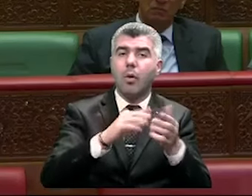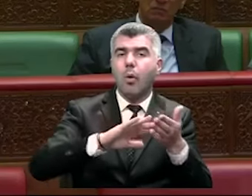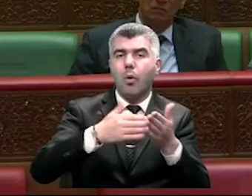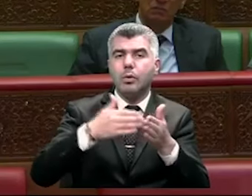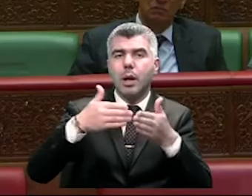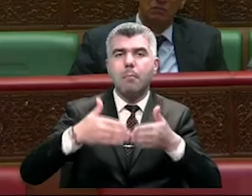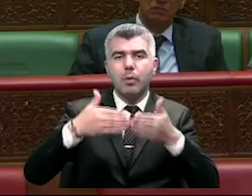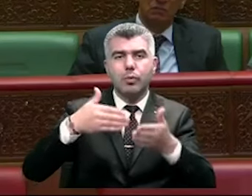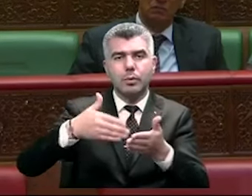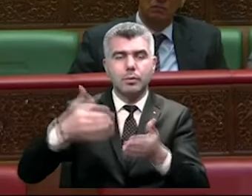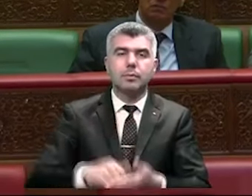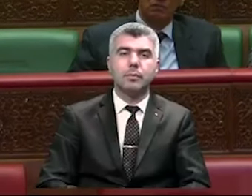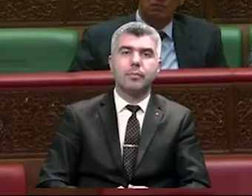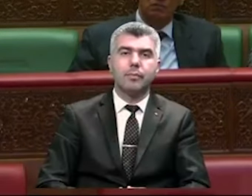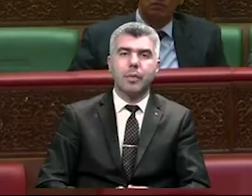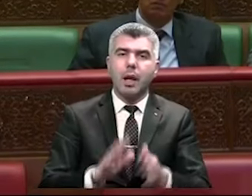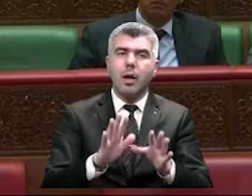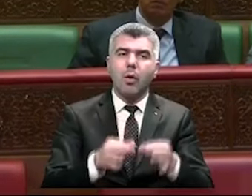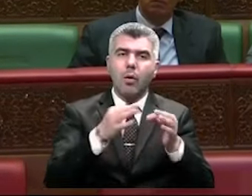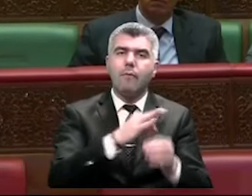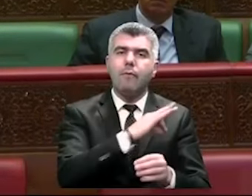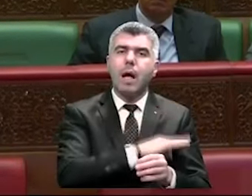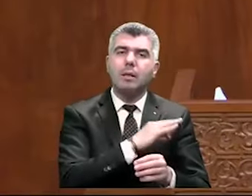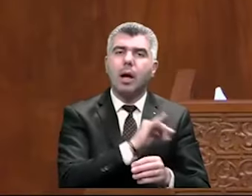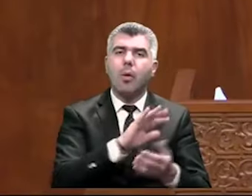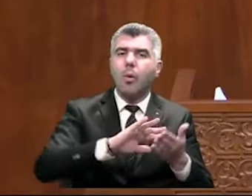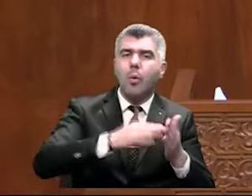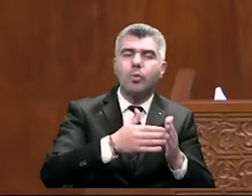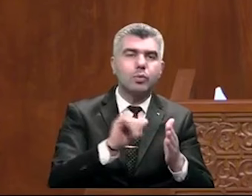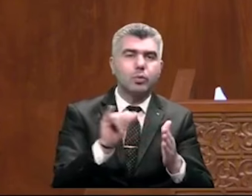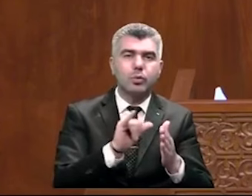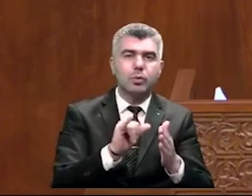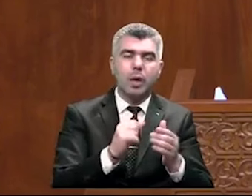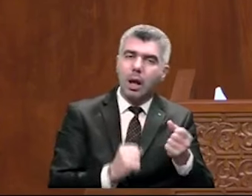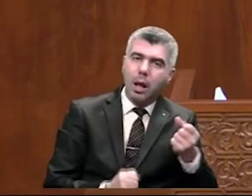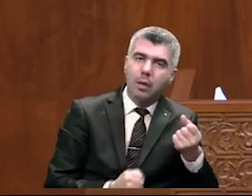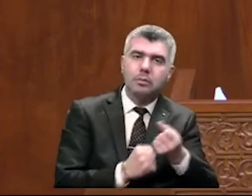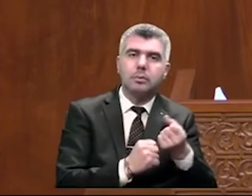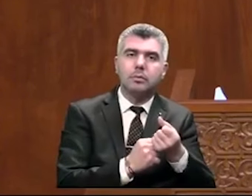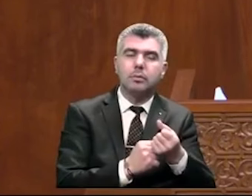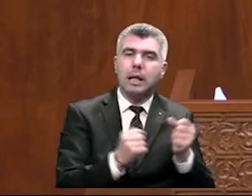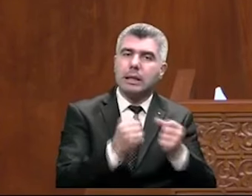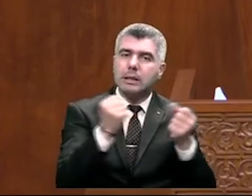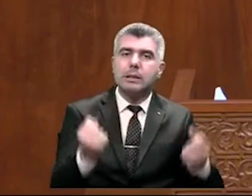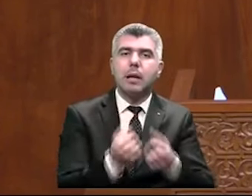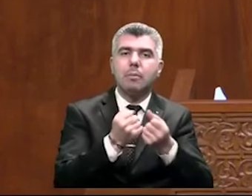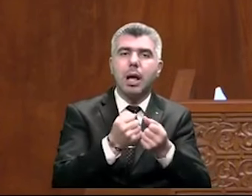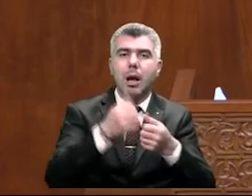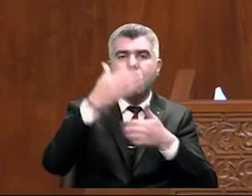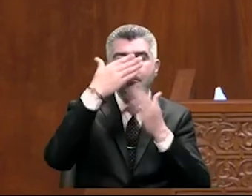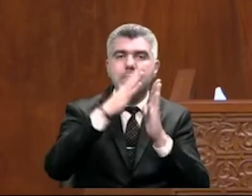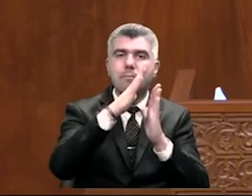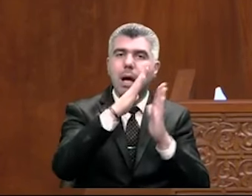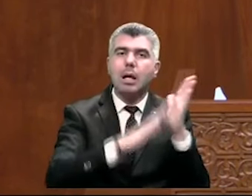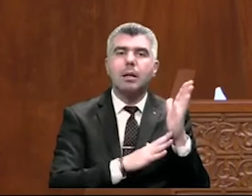الموانئ الهدف منشي كله وهو ان نقوم بالطبع باعطاء دفعه قويه لتنميه بلادنا وان